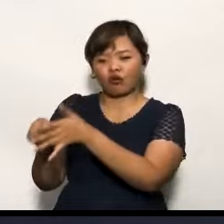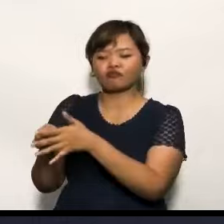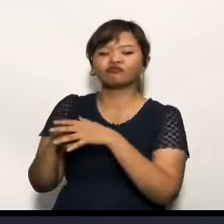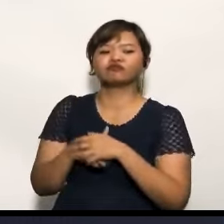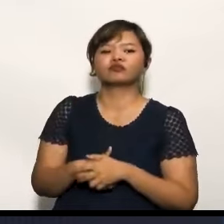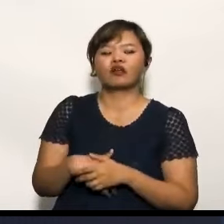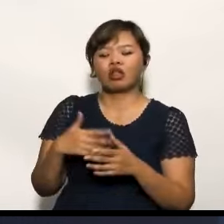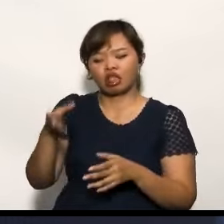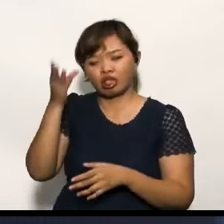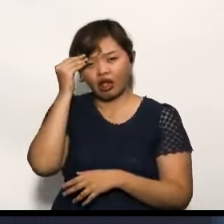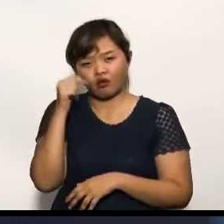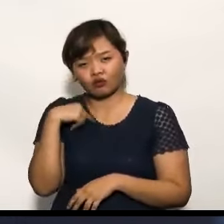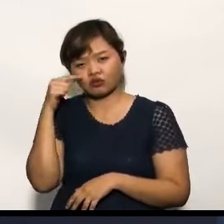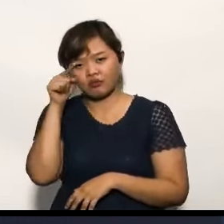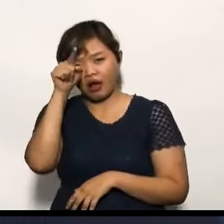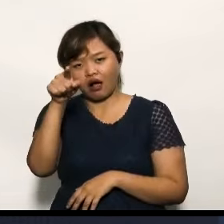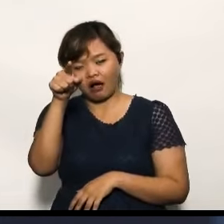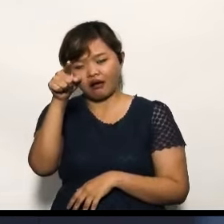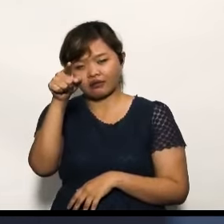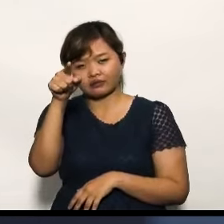Saudara tahu yang di belakang sana,